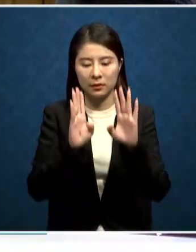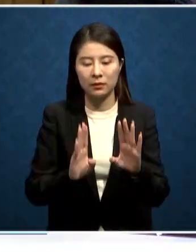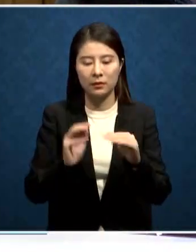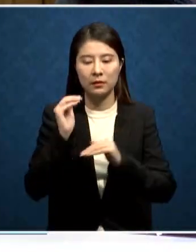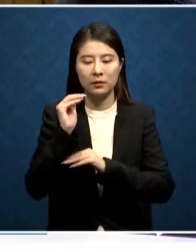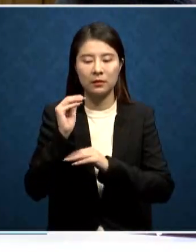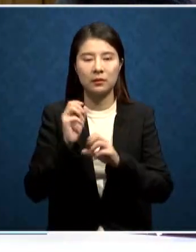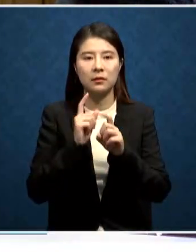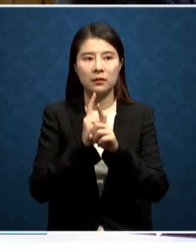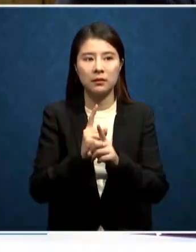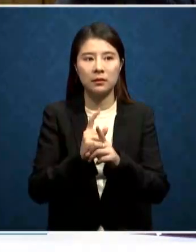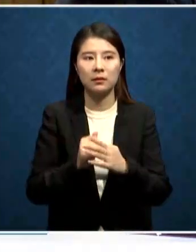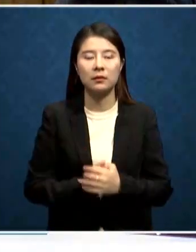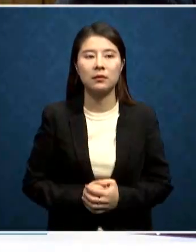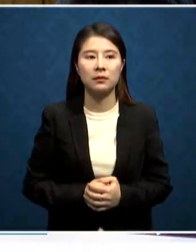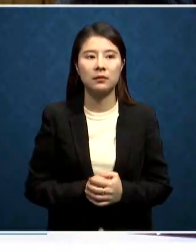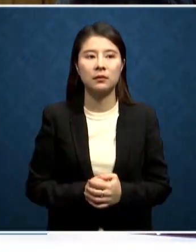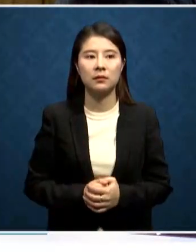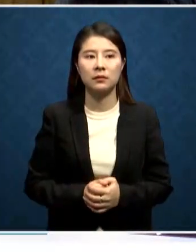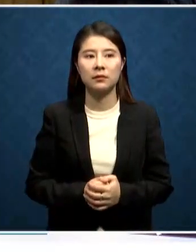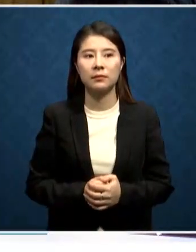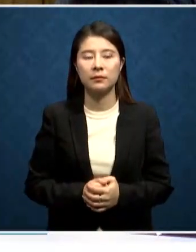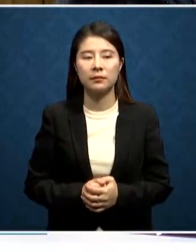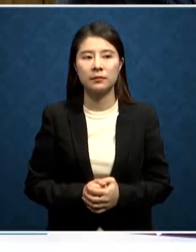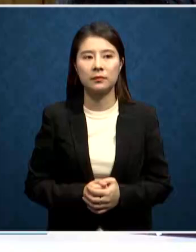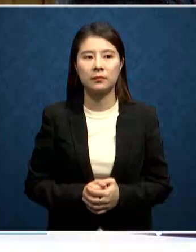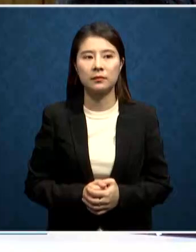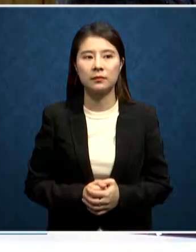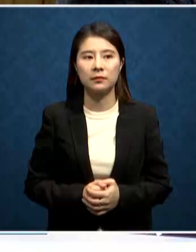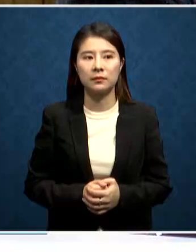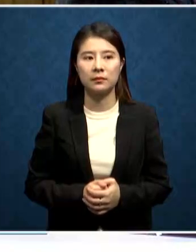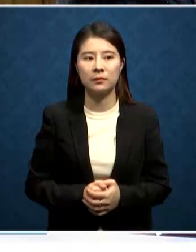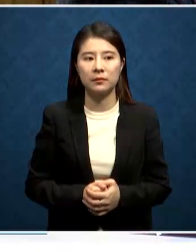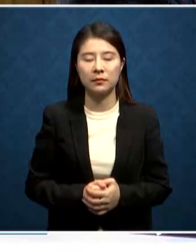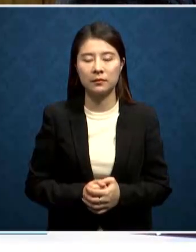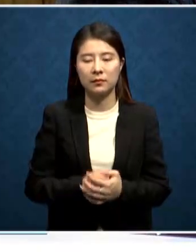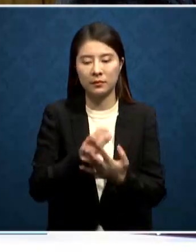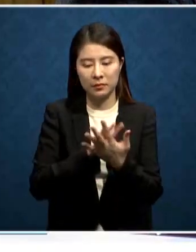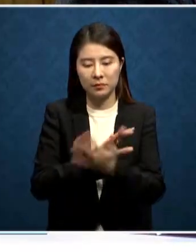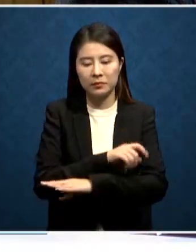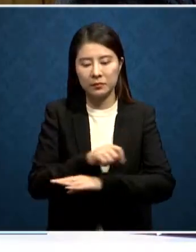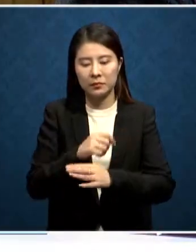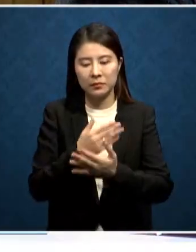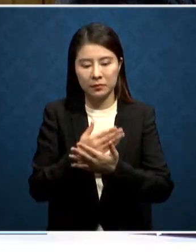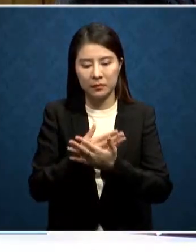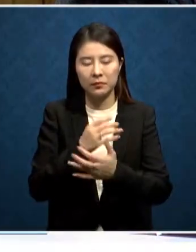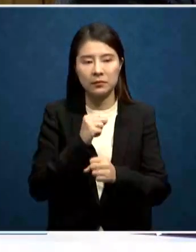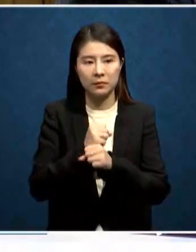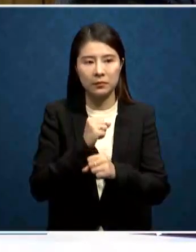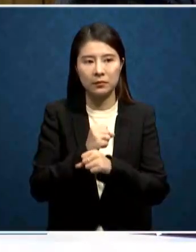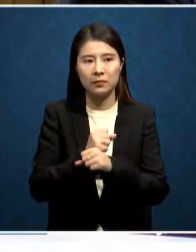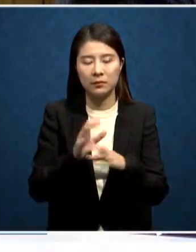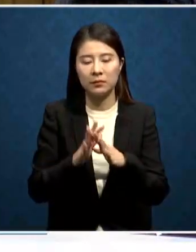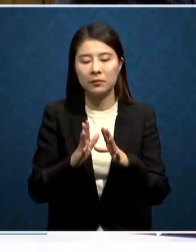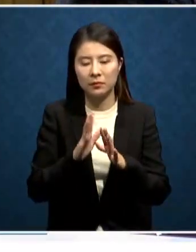เป็นเป็นอ่ารูปแบบแต่แรกนะคะเราก็อาจจะแดงแสดงไปตามที่เราเห็นว่าน่าจะเป็นที่เข้าใจสำหรับอ่าผู้ผู้อ่าน